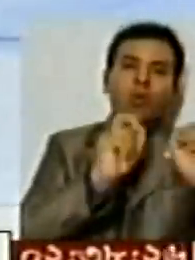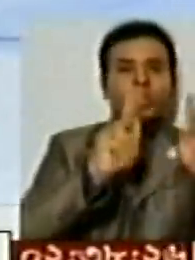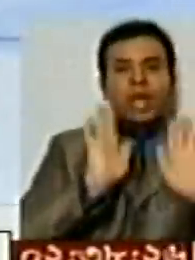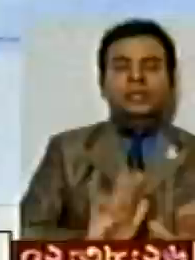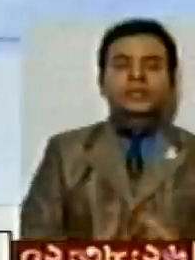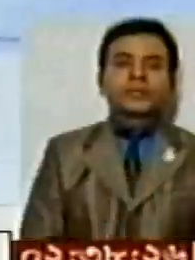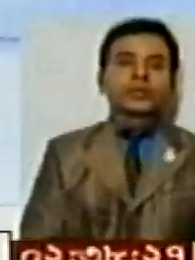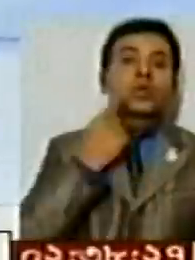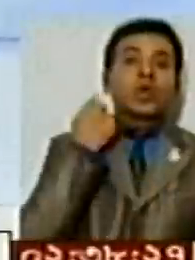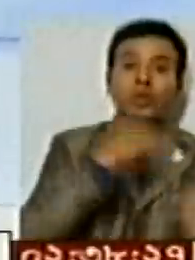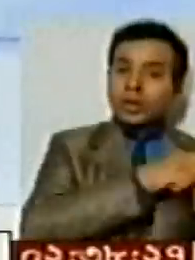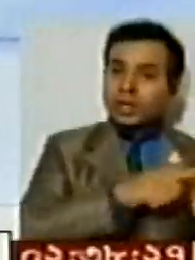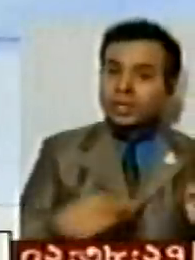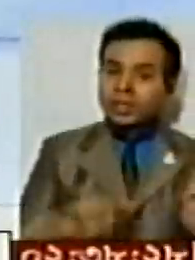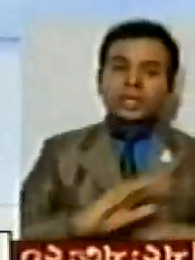30,955 জনকে।